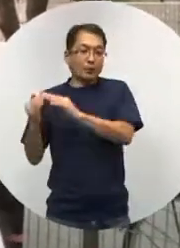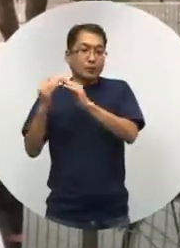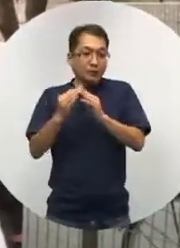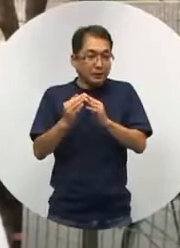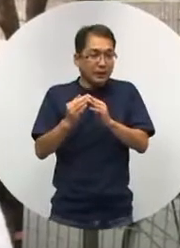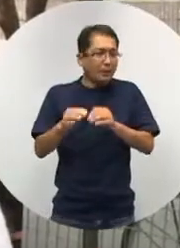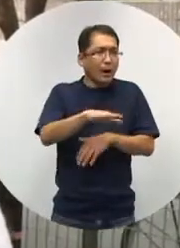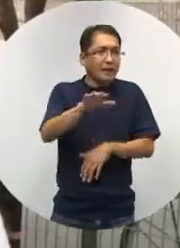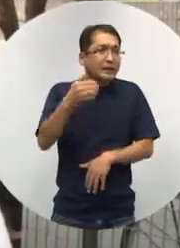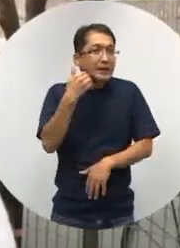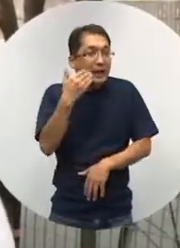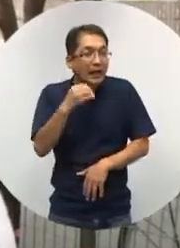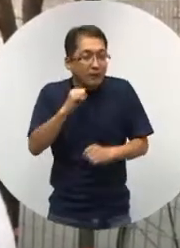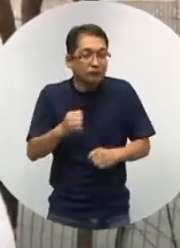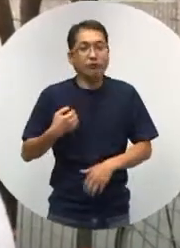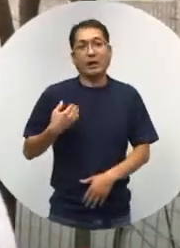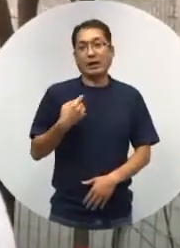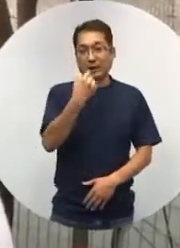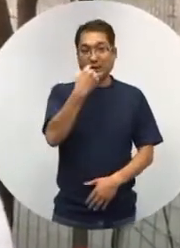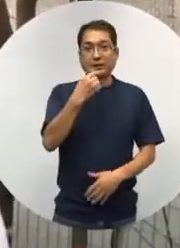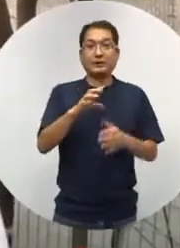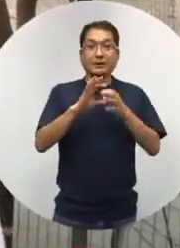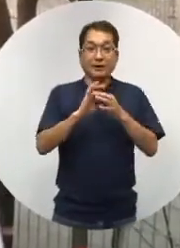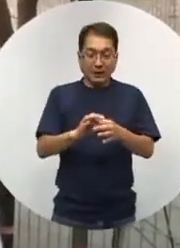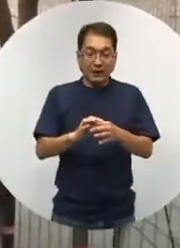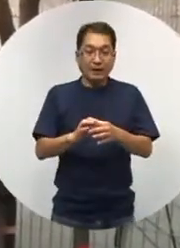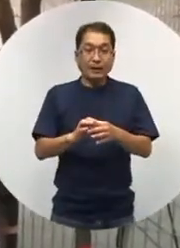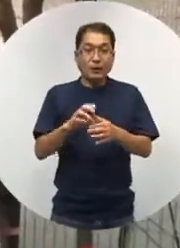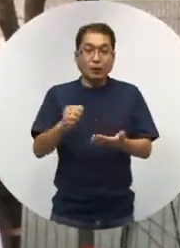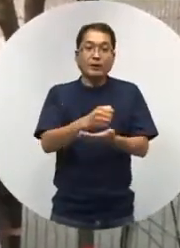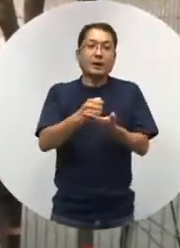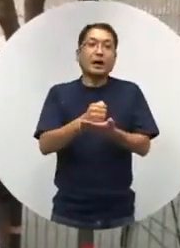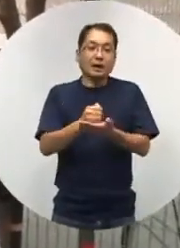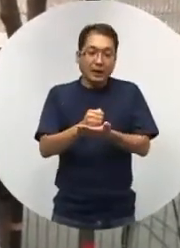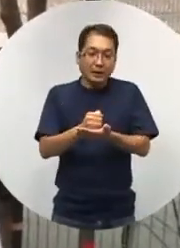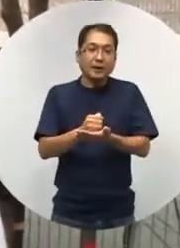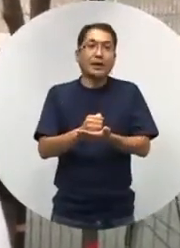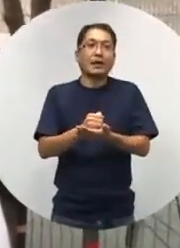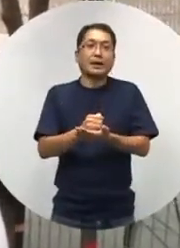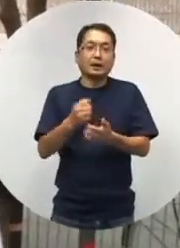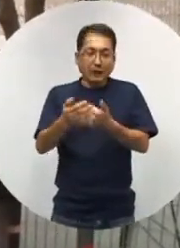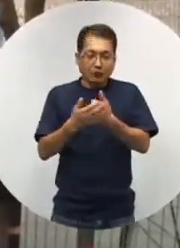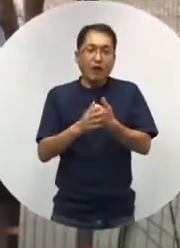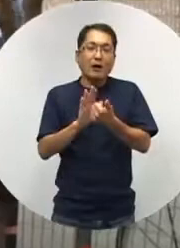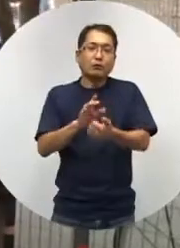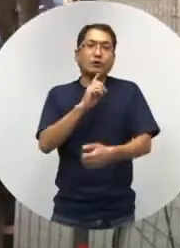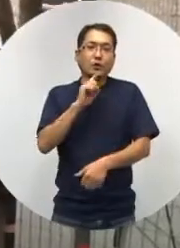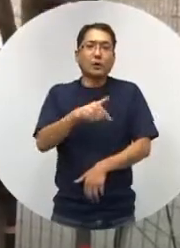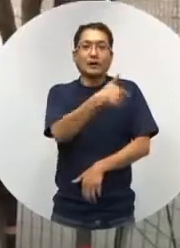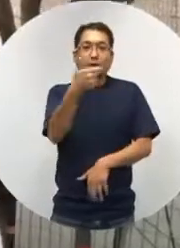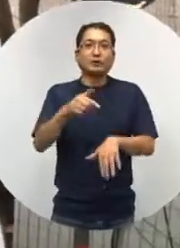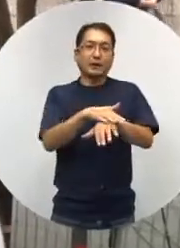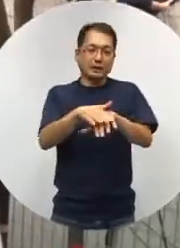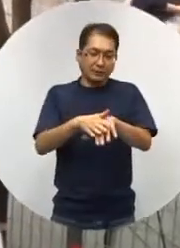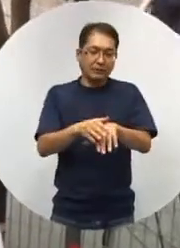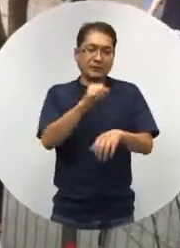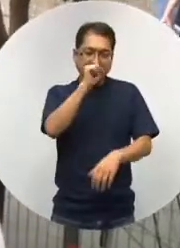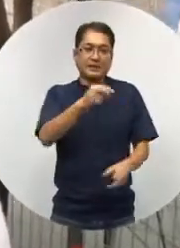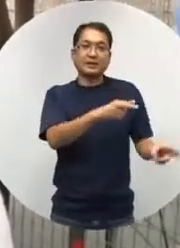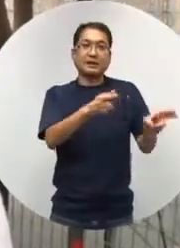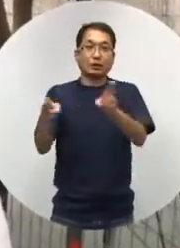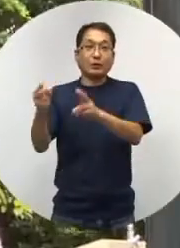方がいらっしゃるかわからないから、こういうことがあってみんなでそれをシェアして助け合うというのは非常に大切だしいい制度だと思います